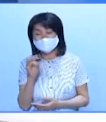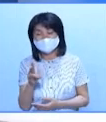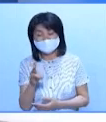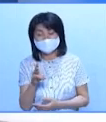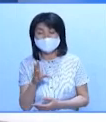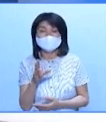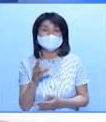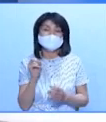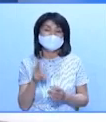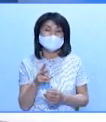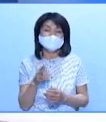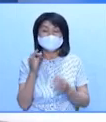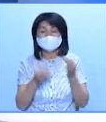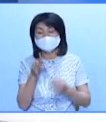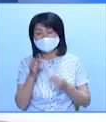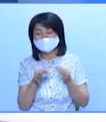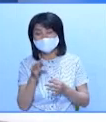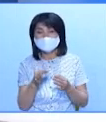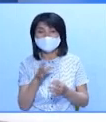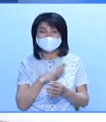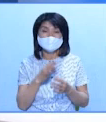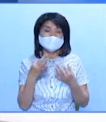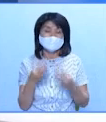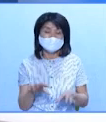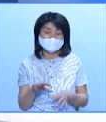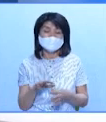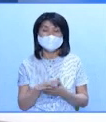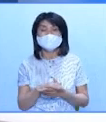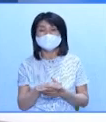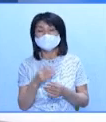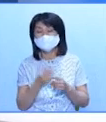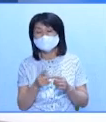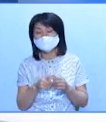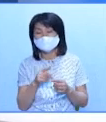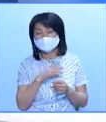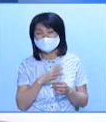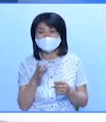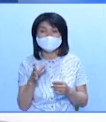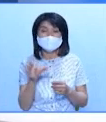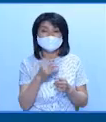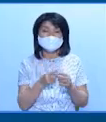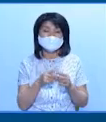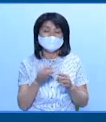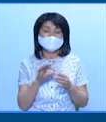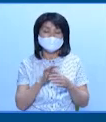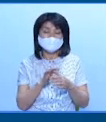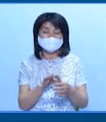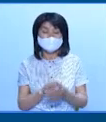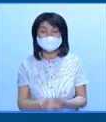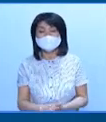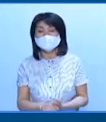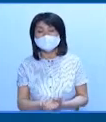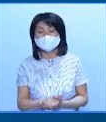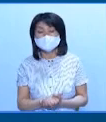мамандандырылған тергеу сотының судьясы қанағаттандырды. Сот отырысы мобильді бейне конференция арқылы өткен. Павлодар